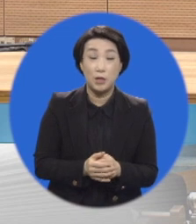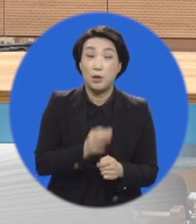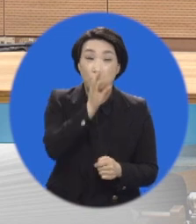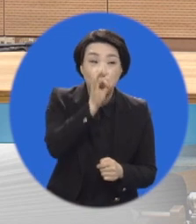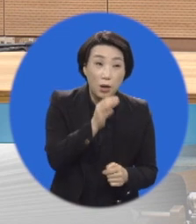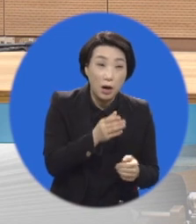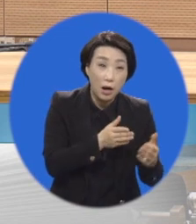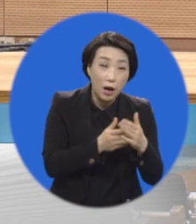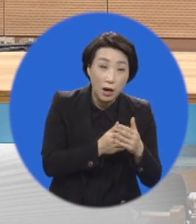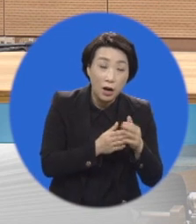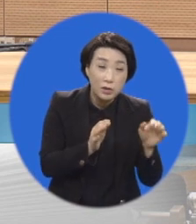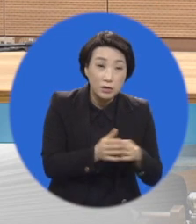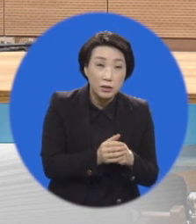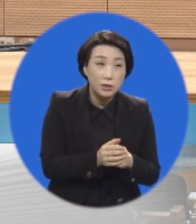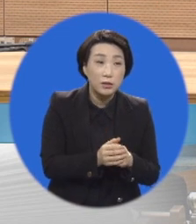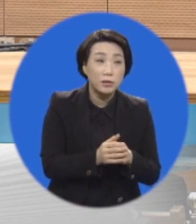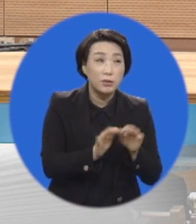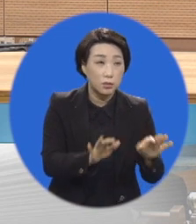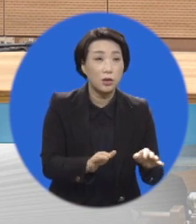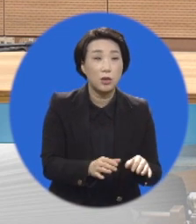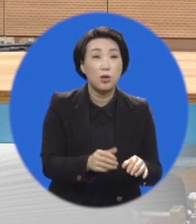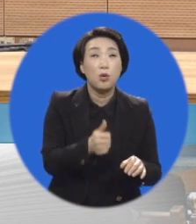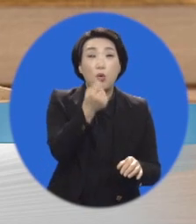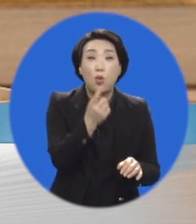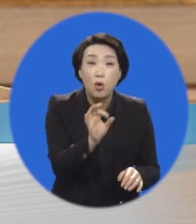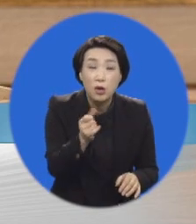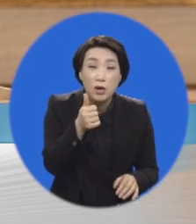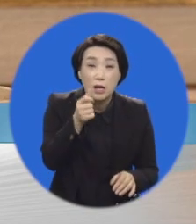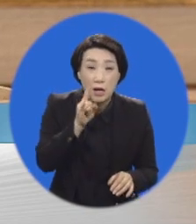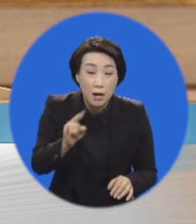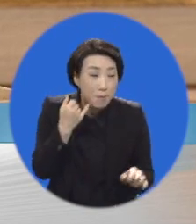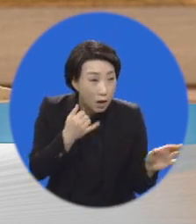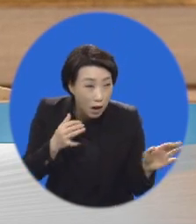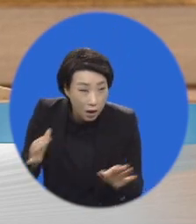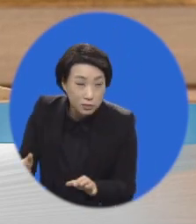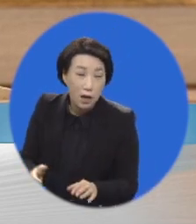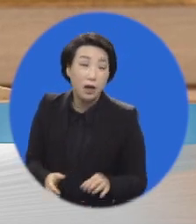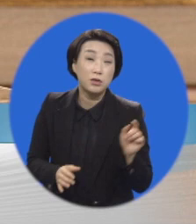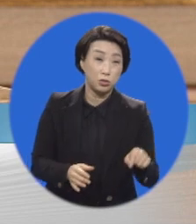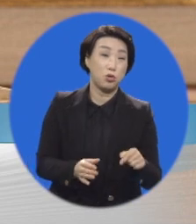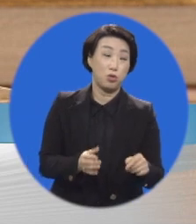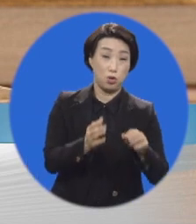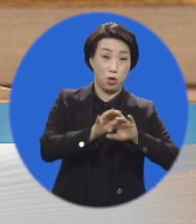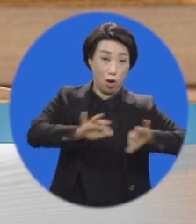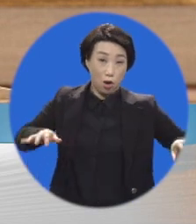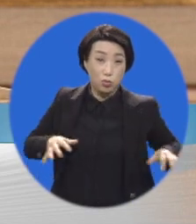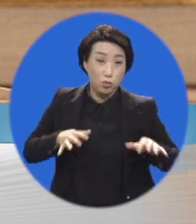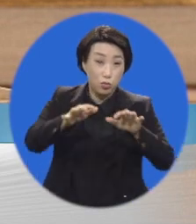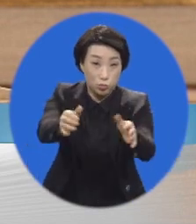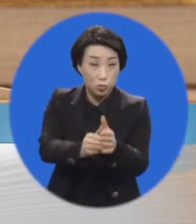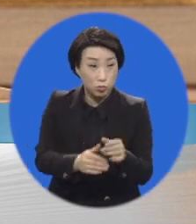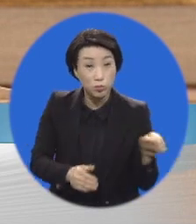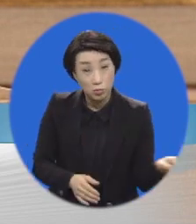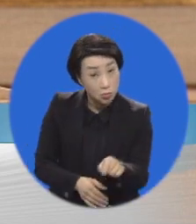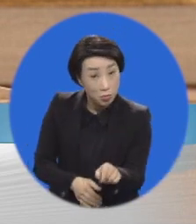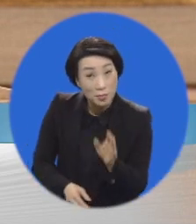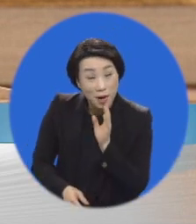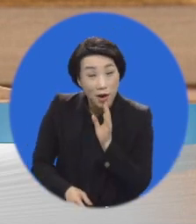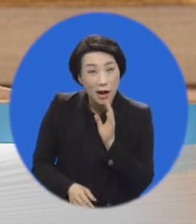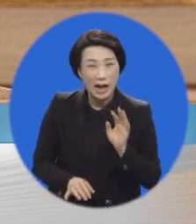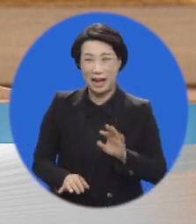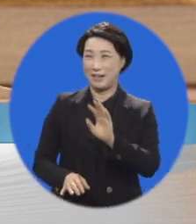불가능했던 홍해를 가르는 거 보십시오. 아, 저 홍해 갈라지는 것은 옛날 일만 있어. 지금은